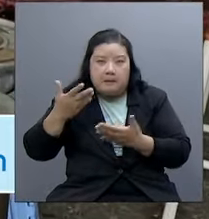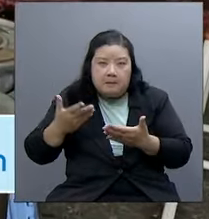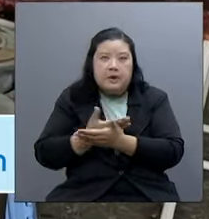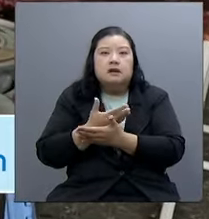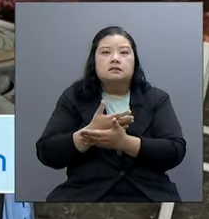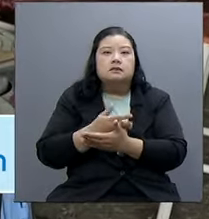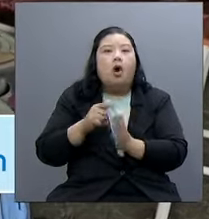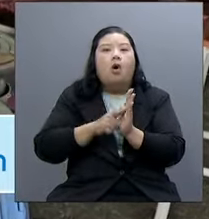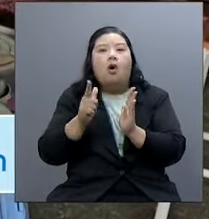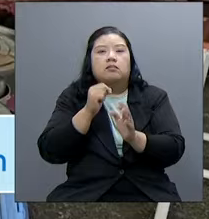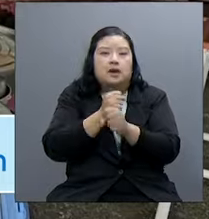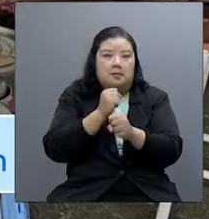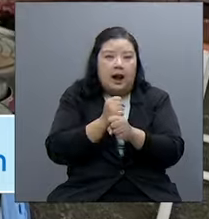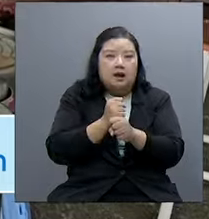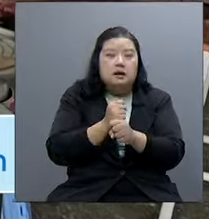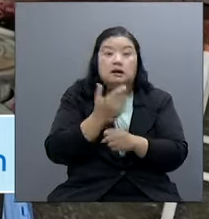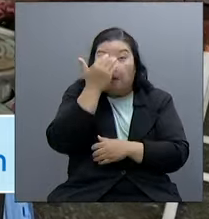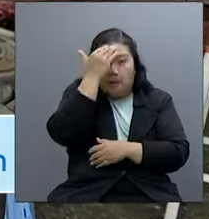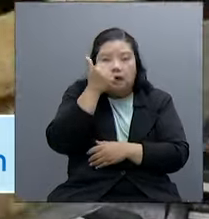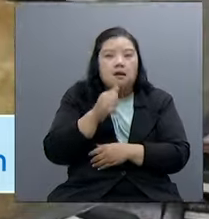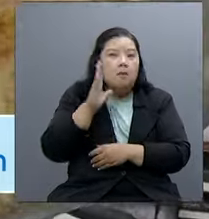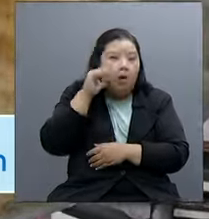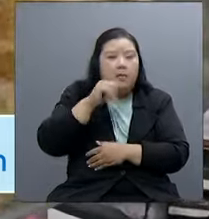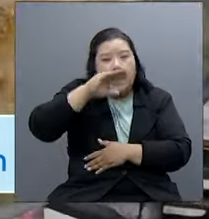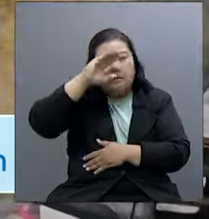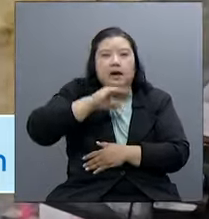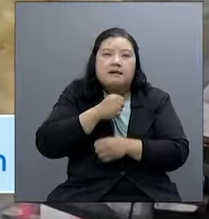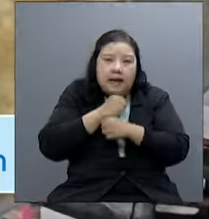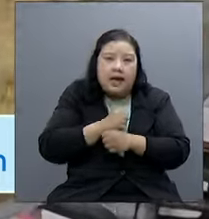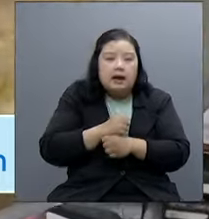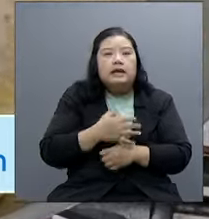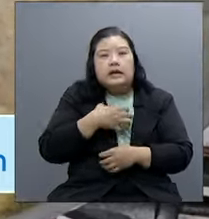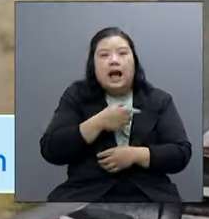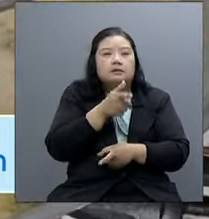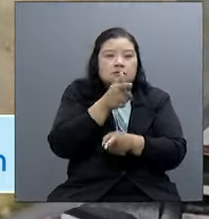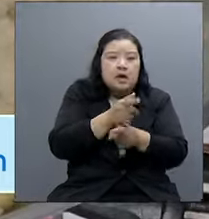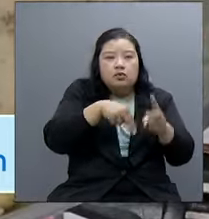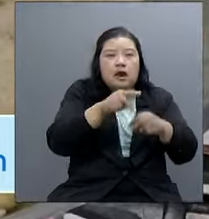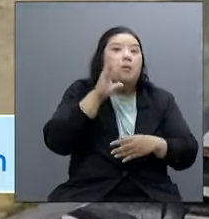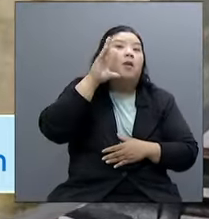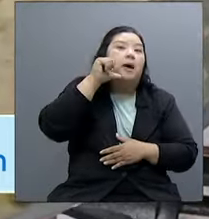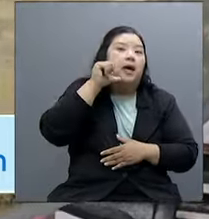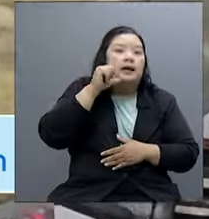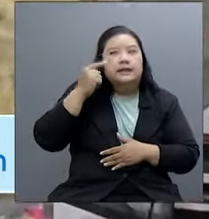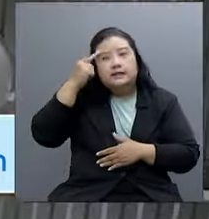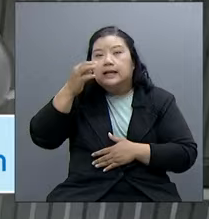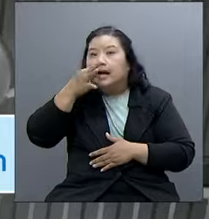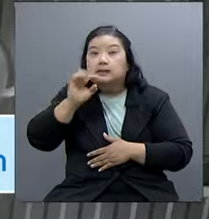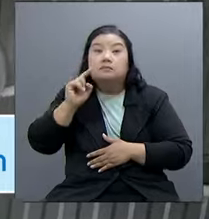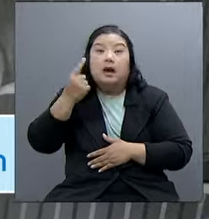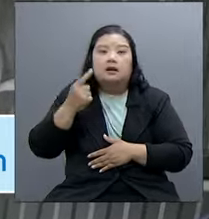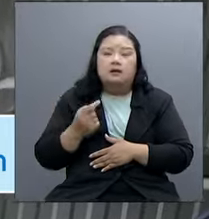กไดับที่แบข้ ครีพ françaisห